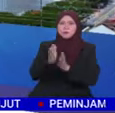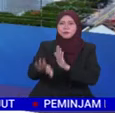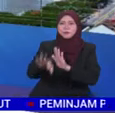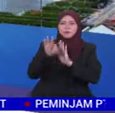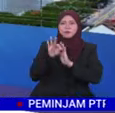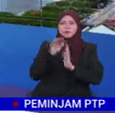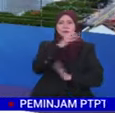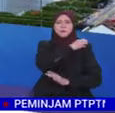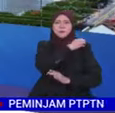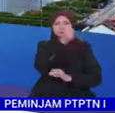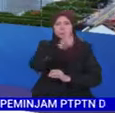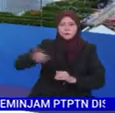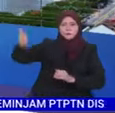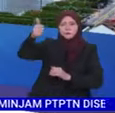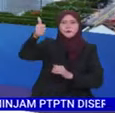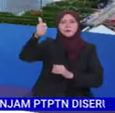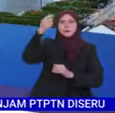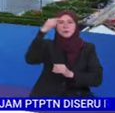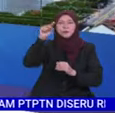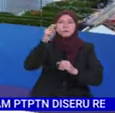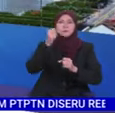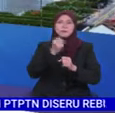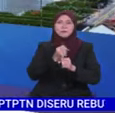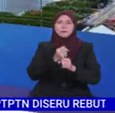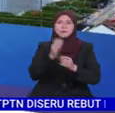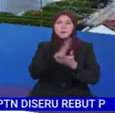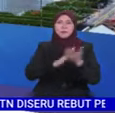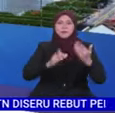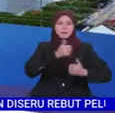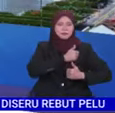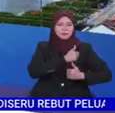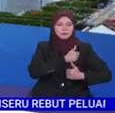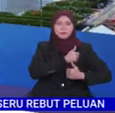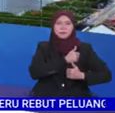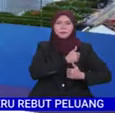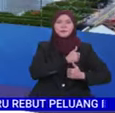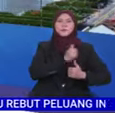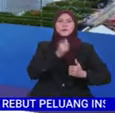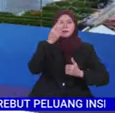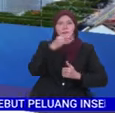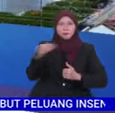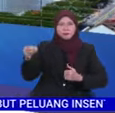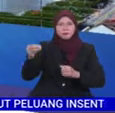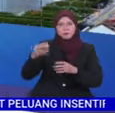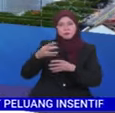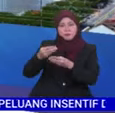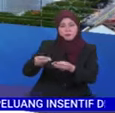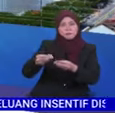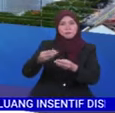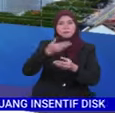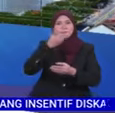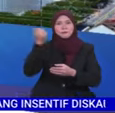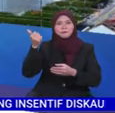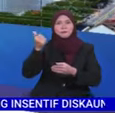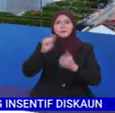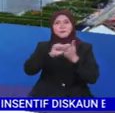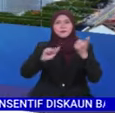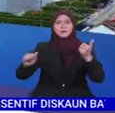pegawai-pegawai kanan kerajaan awam untuk memegang jabatan dalam Askar wataniah selain meningkatkan keberkesanan jawatankuasa